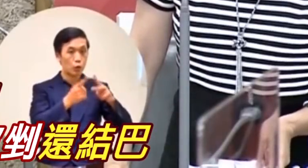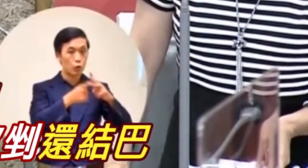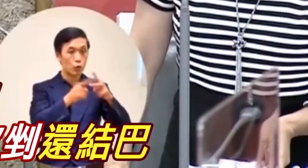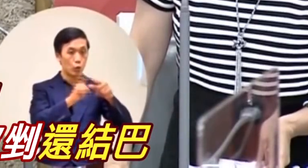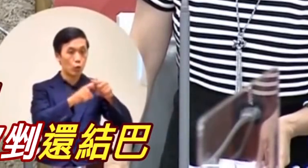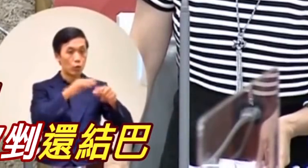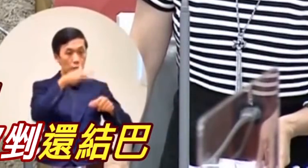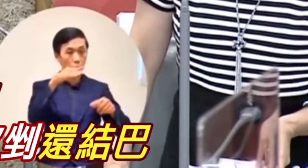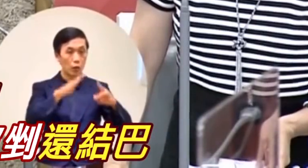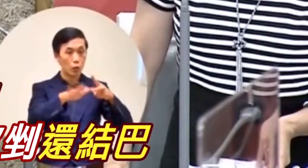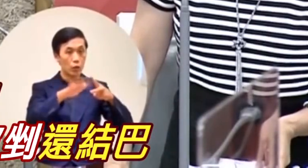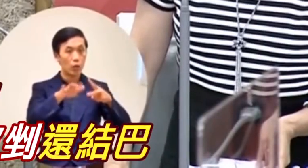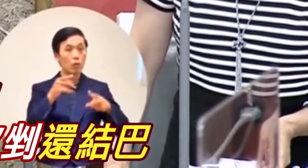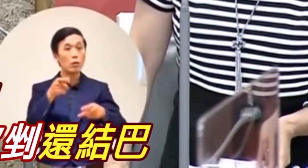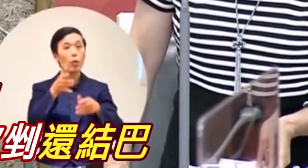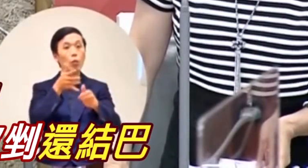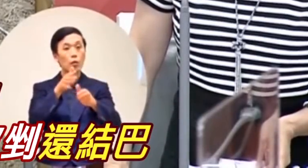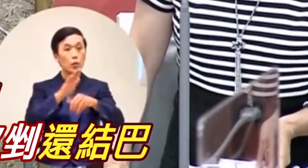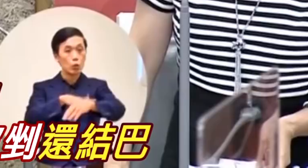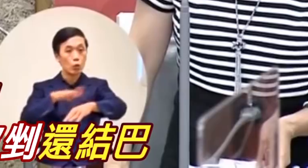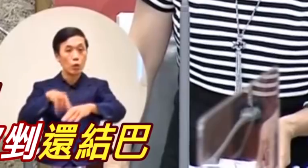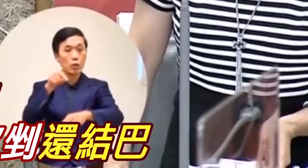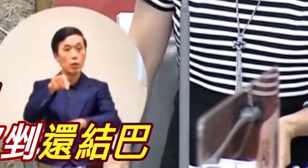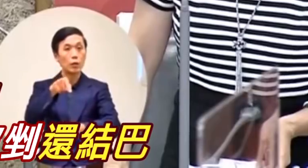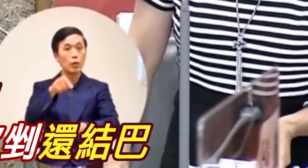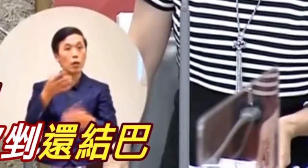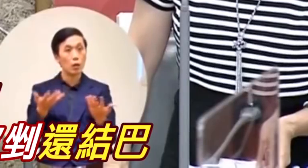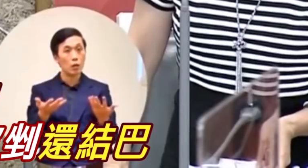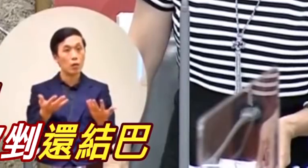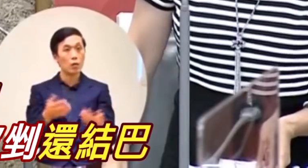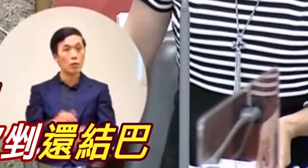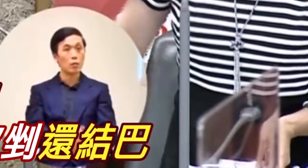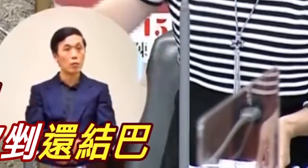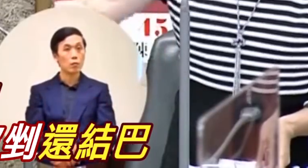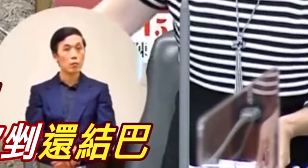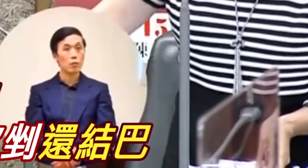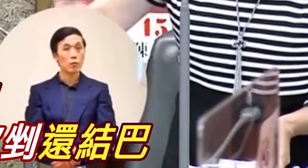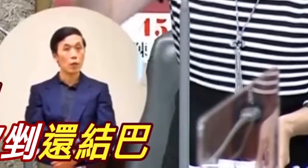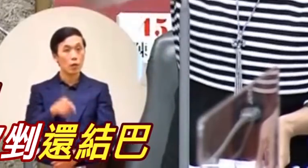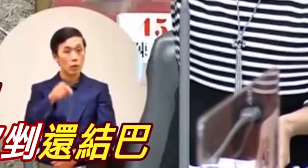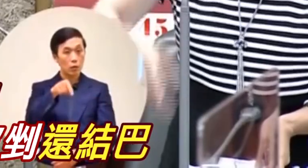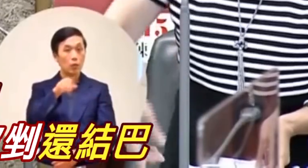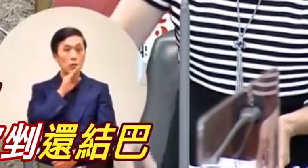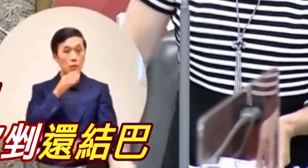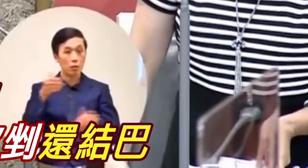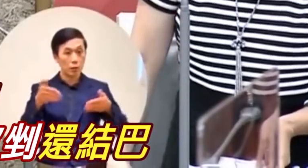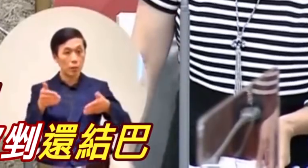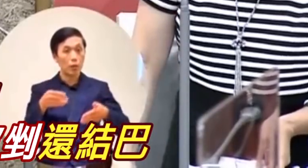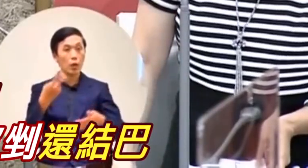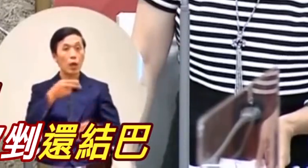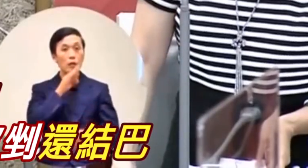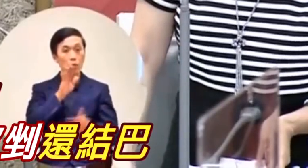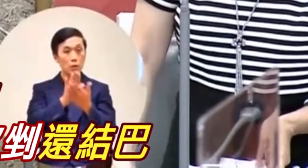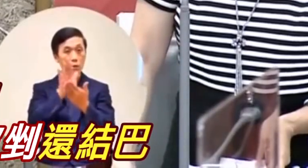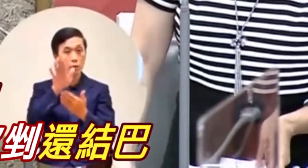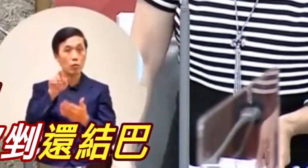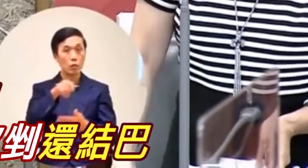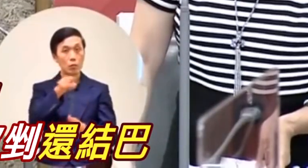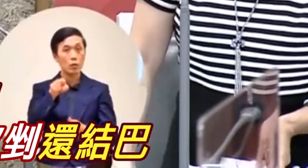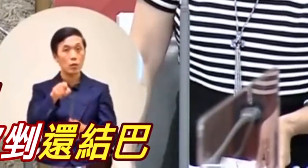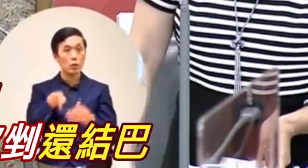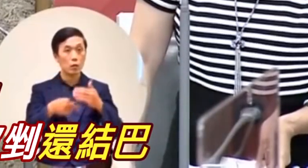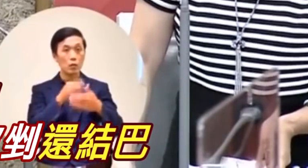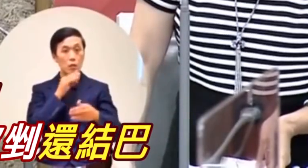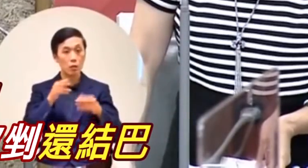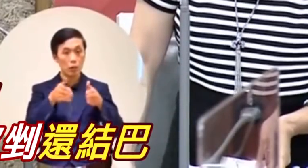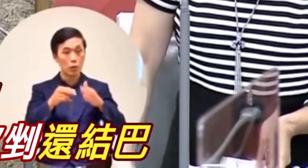那个左营这块呢？我们一直在讲的这一块呢，那块是算新建还是未来？你们还是只是做调